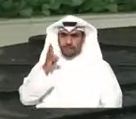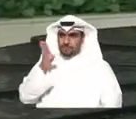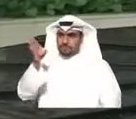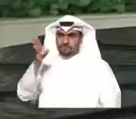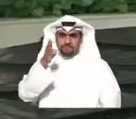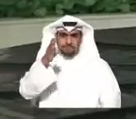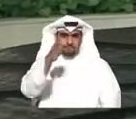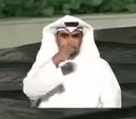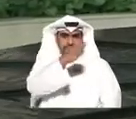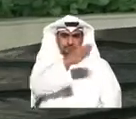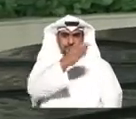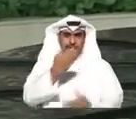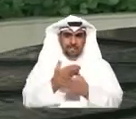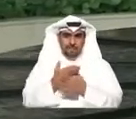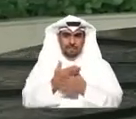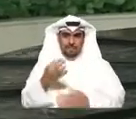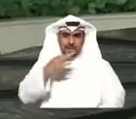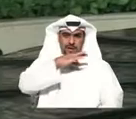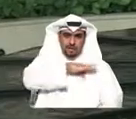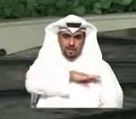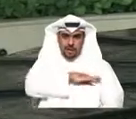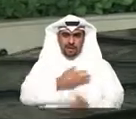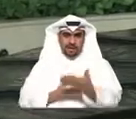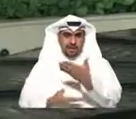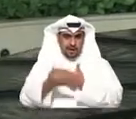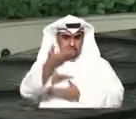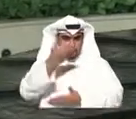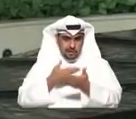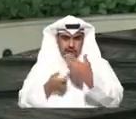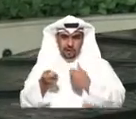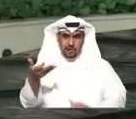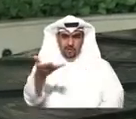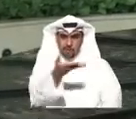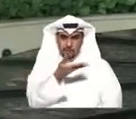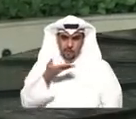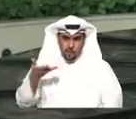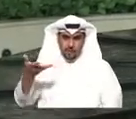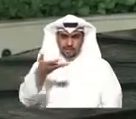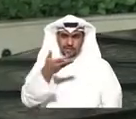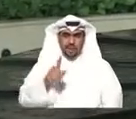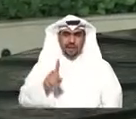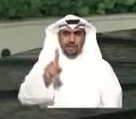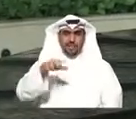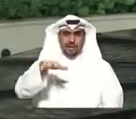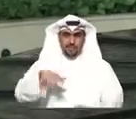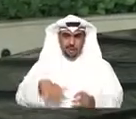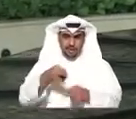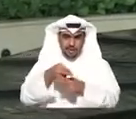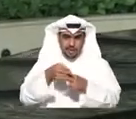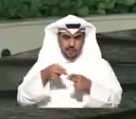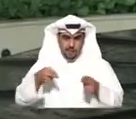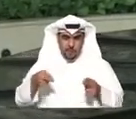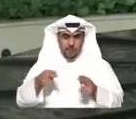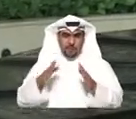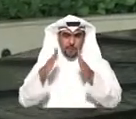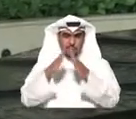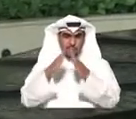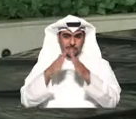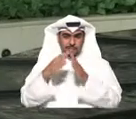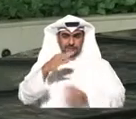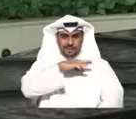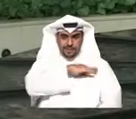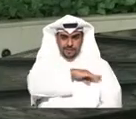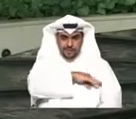بفعالية وديناميكية لتجاوز العلاقات الثنائية بين مصر والكويت إلى الأسواق الخارجية الدولية منها